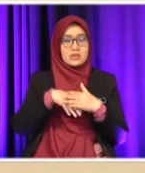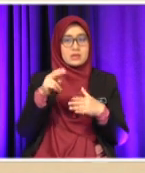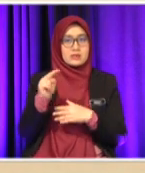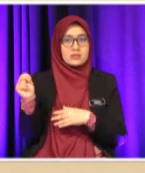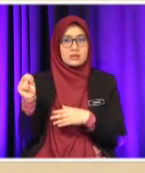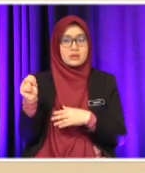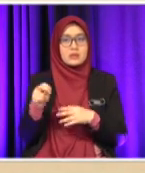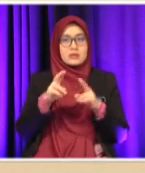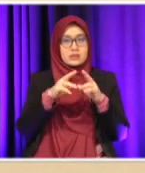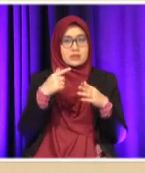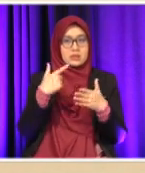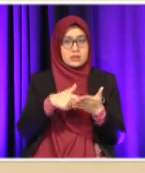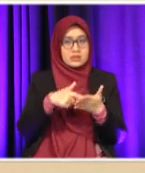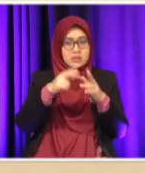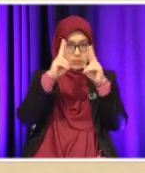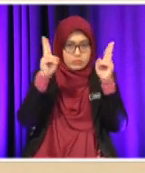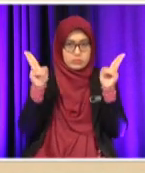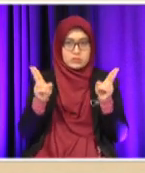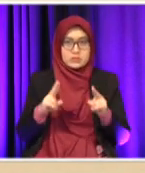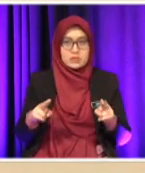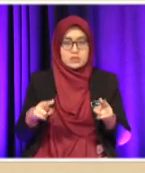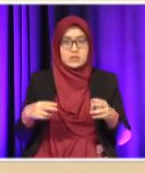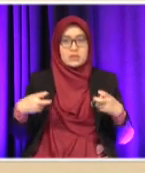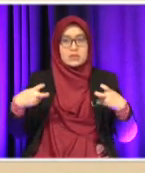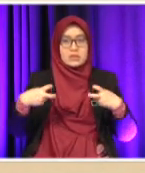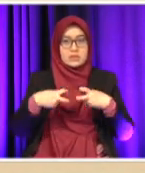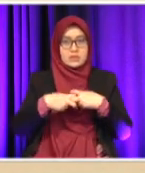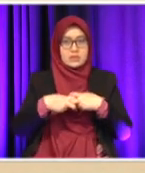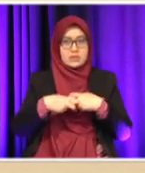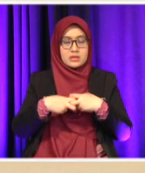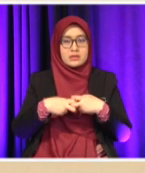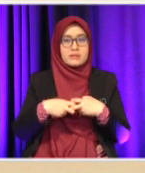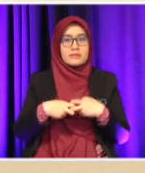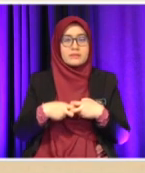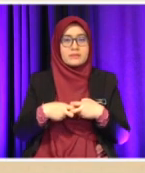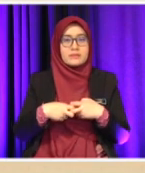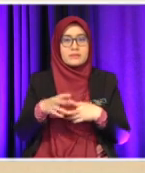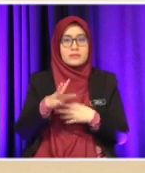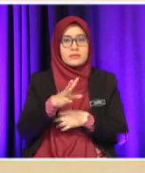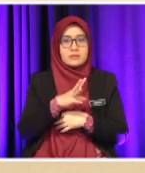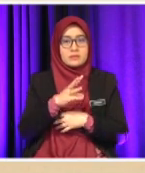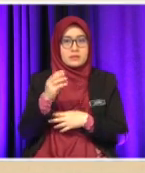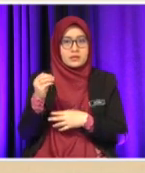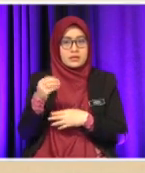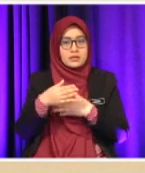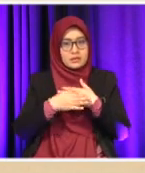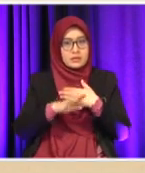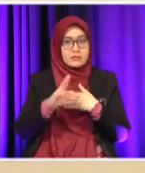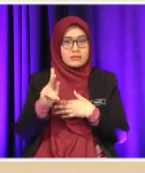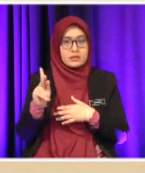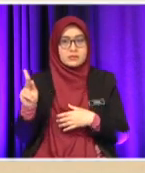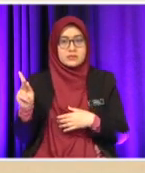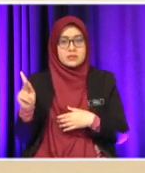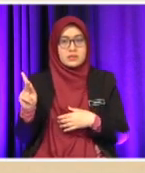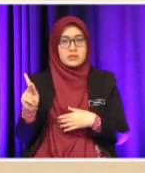supaya berfungsi lampu pump dan sebagainya kemudian sebastu barulah kita lepaskan di depan narkotik Selepas itu udah